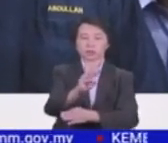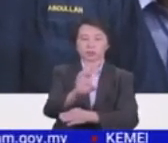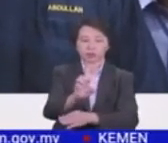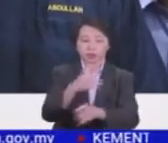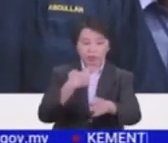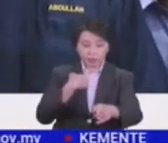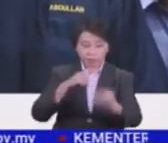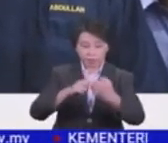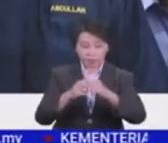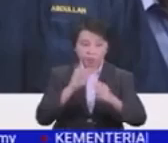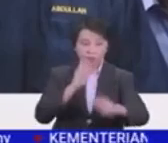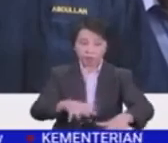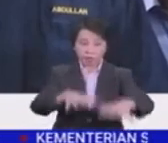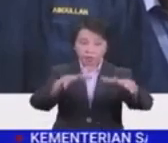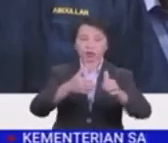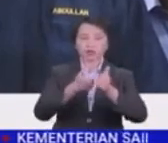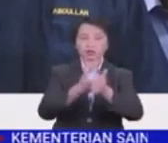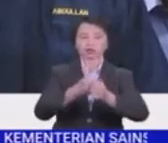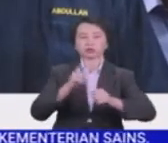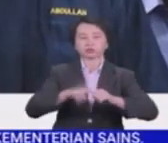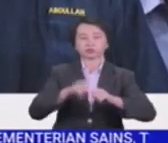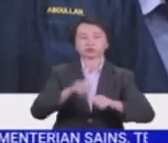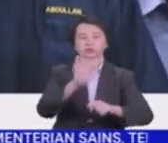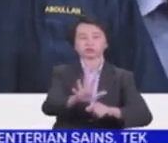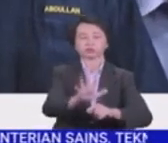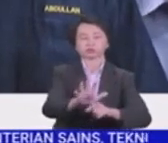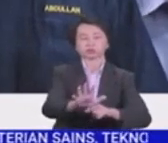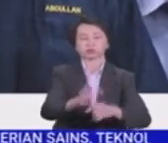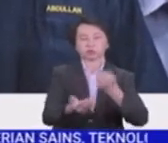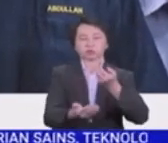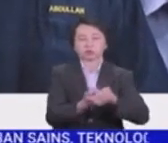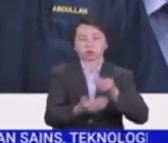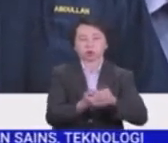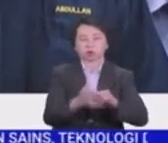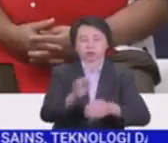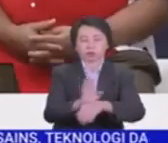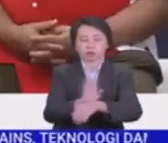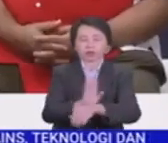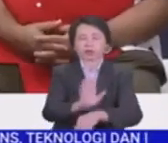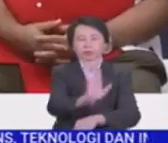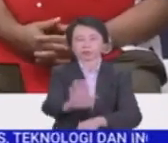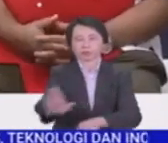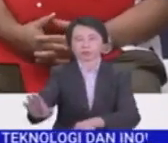banjir mengikut keupayaan kedudukan keuangan dan perniagaan mereka.